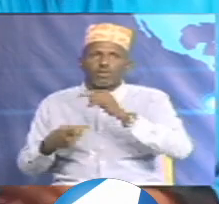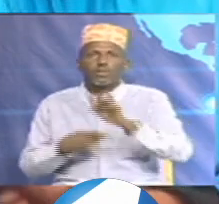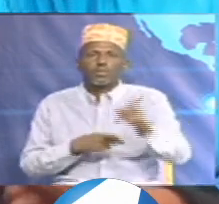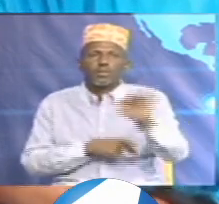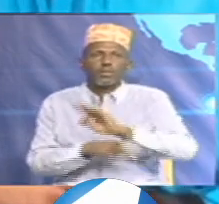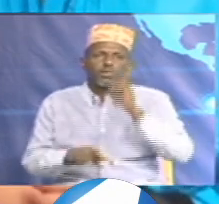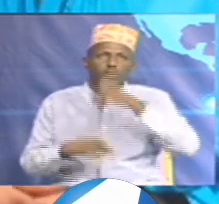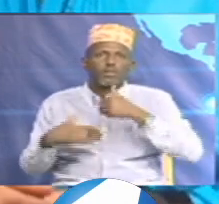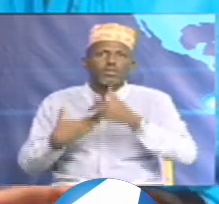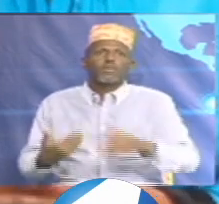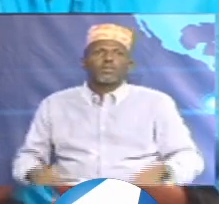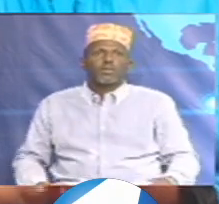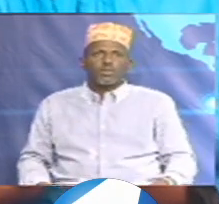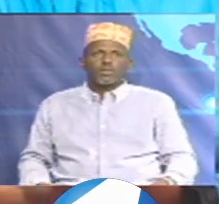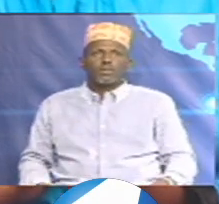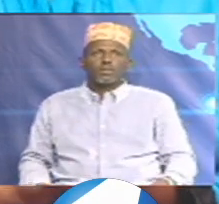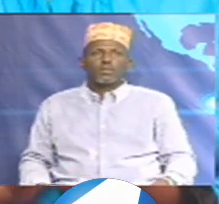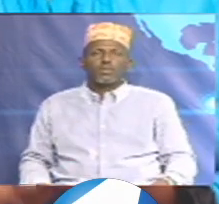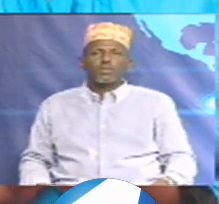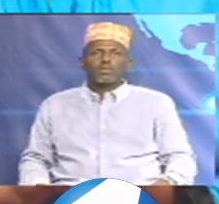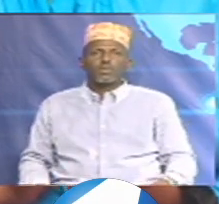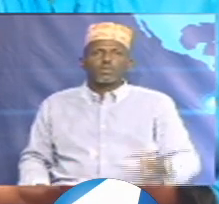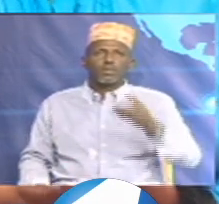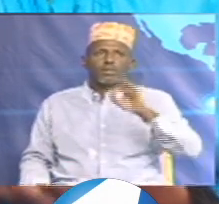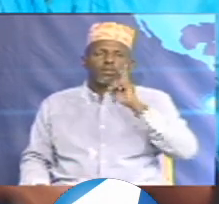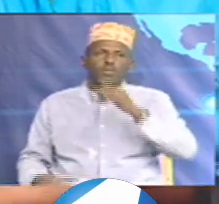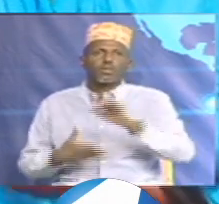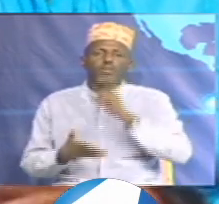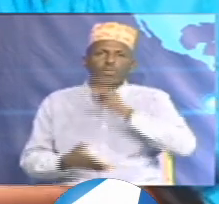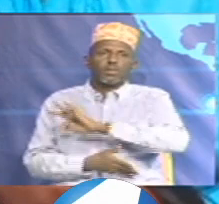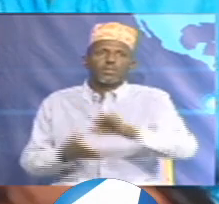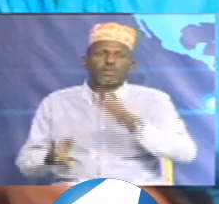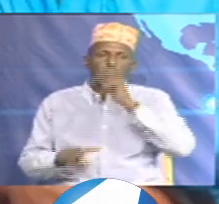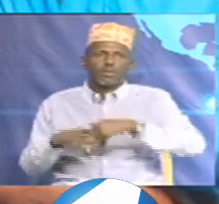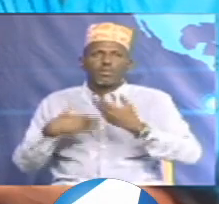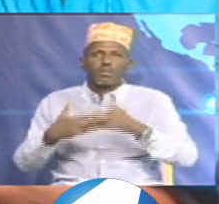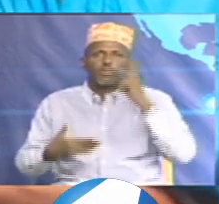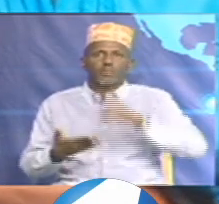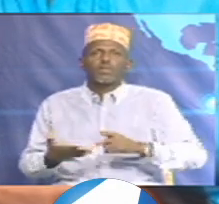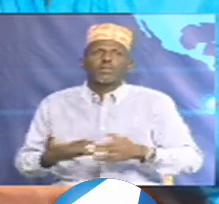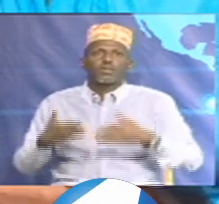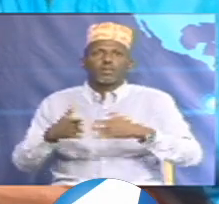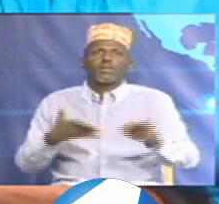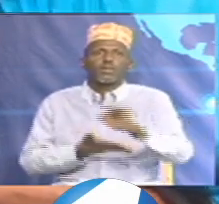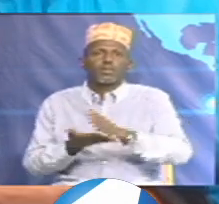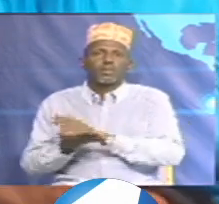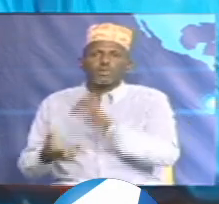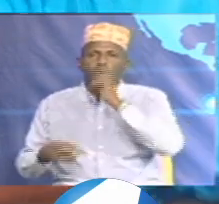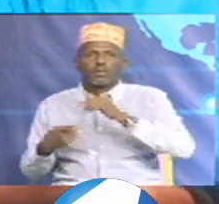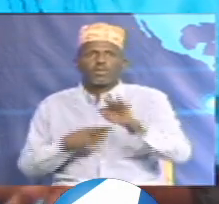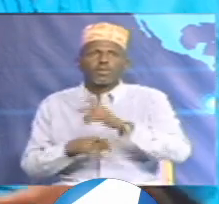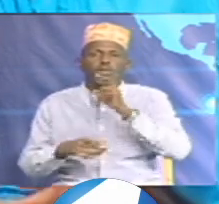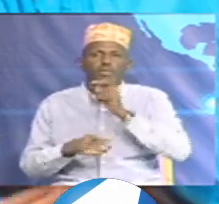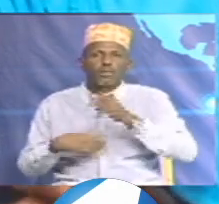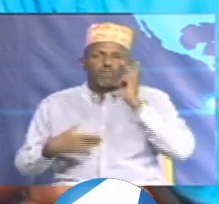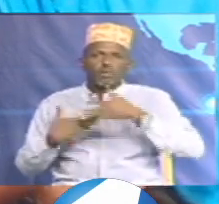l'homme de la situation. Oui, nous avons fait ce choix pour contrer tous les dangers qui guettent notre unité